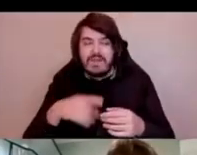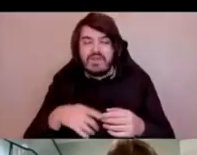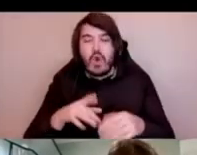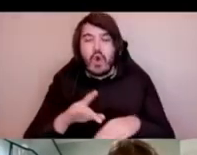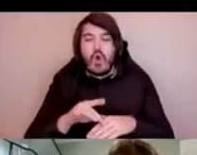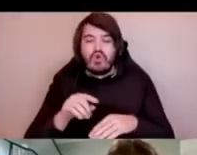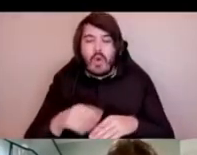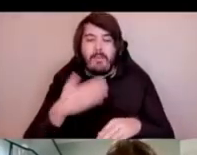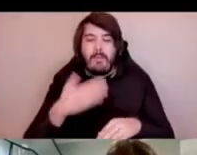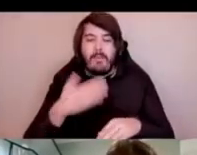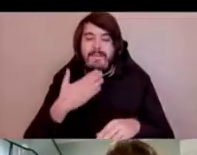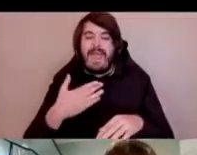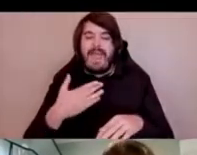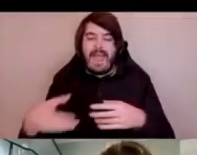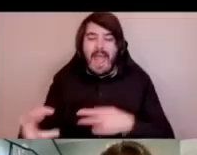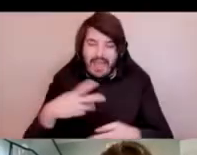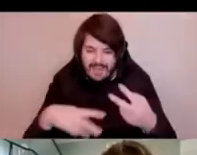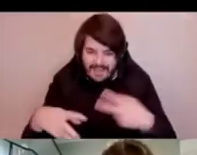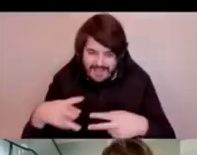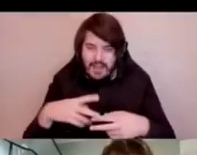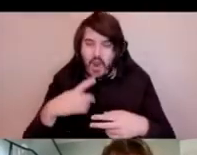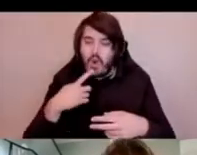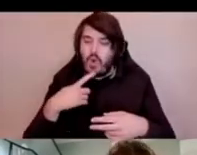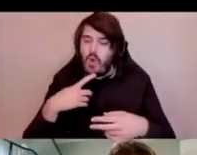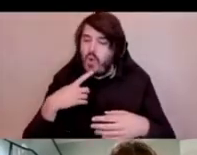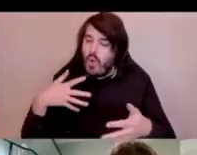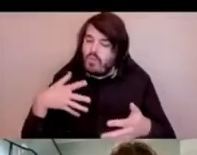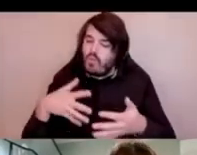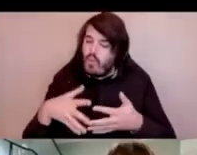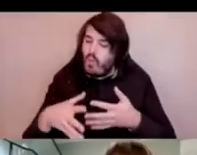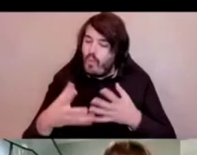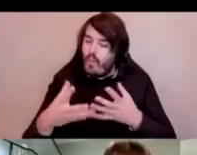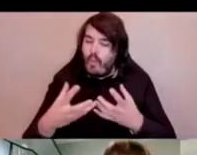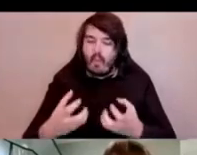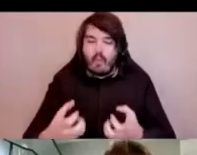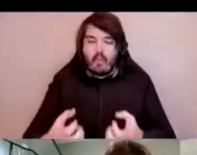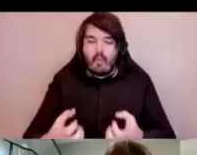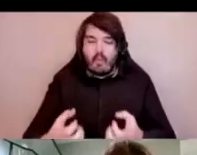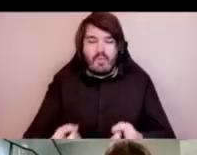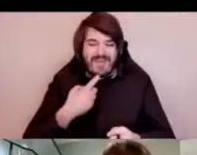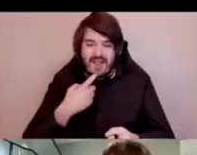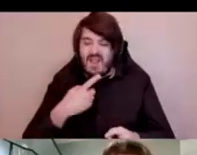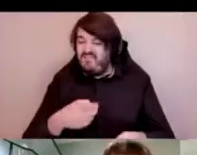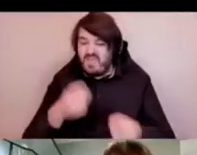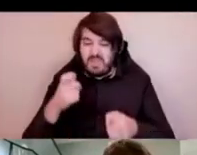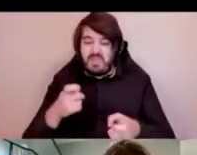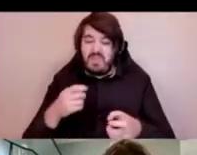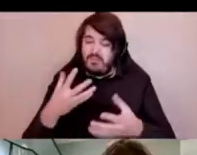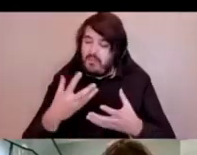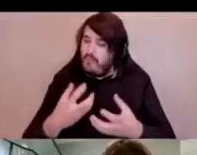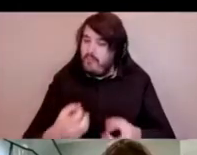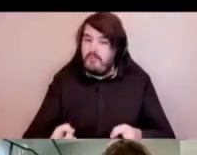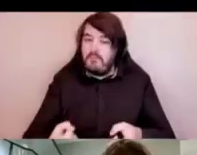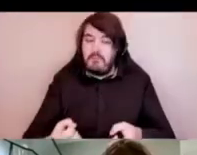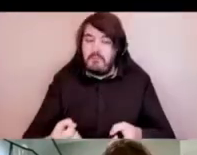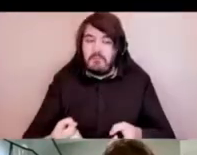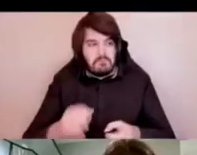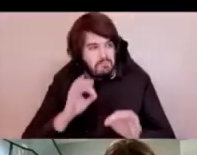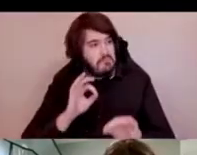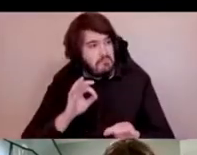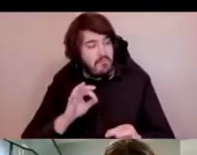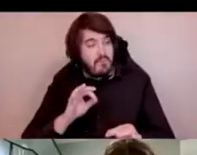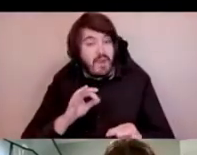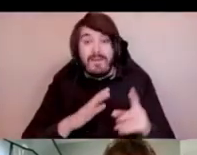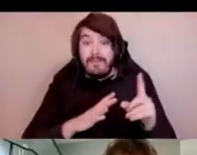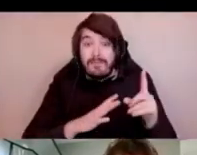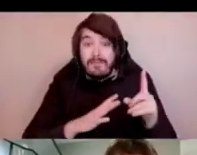sol bien aéré. L'eau va y rentrer facilement, rapidement. Parfait.